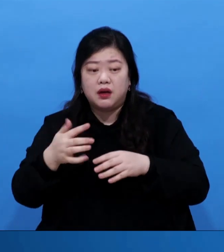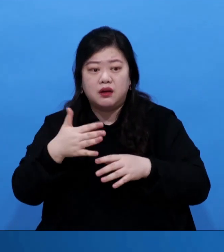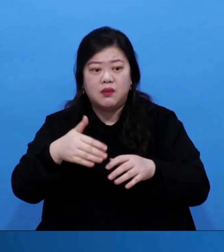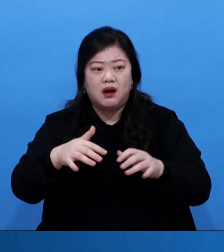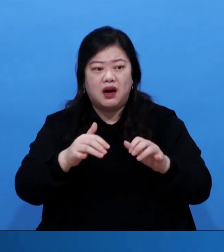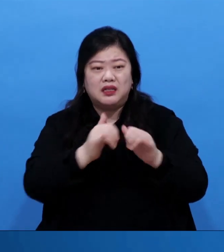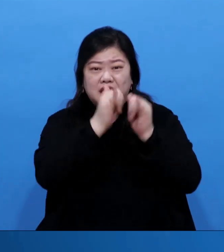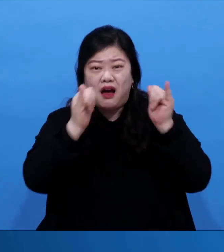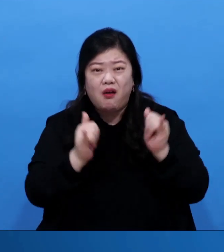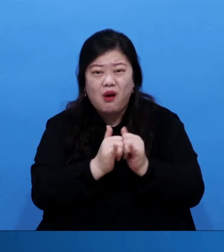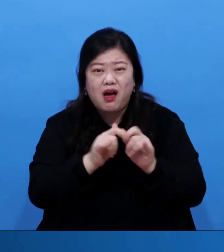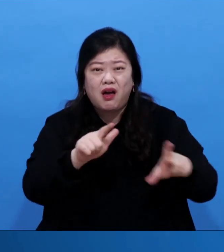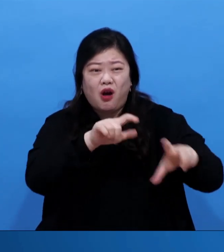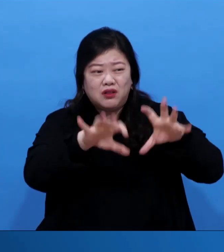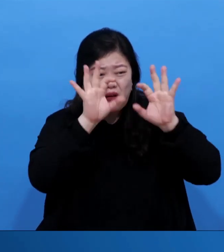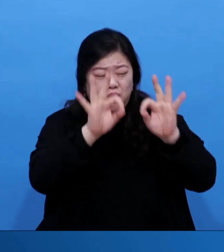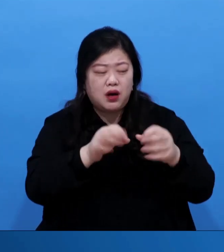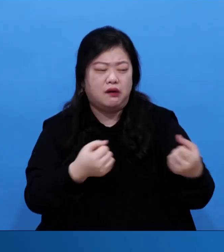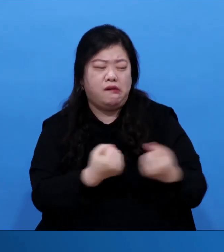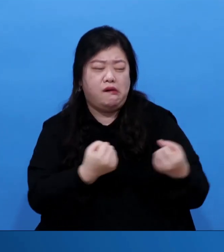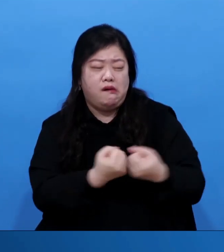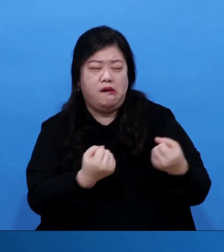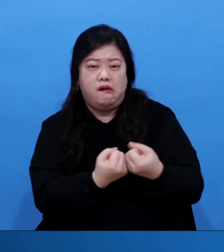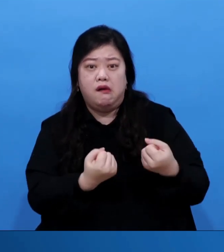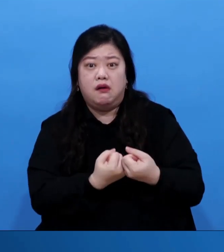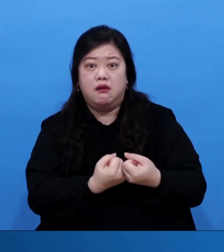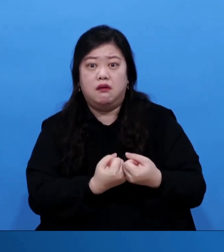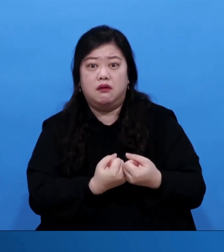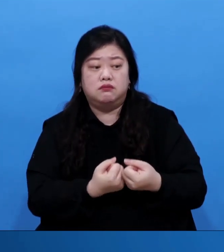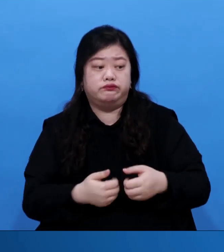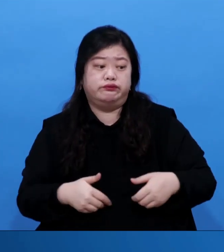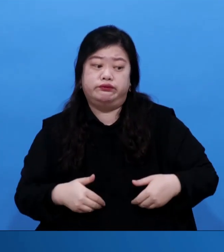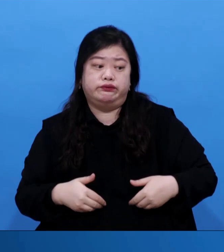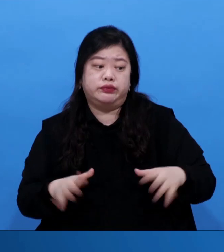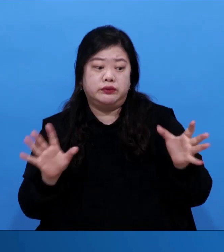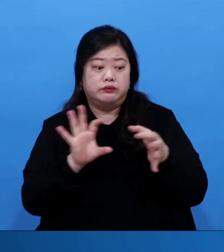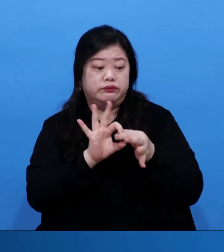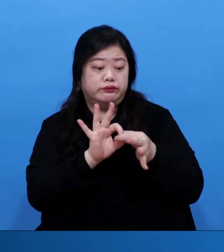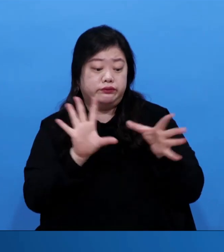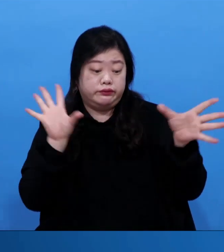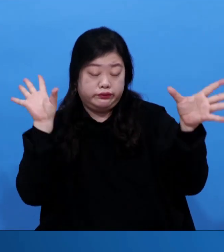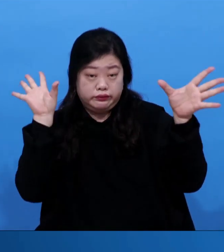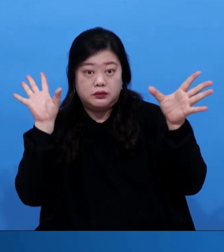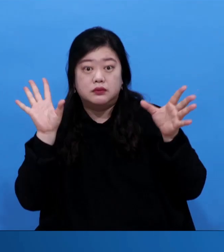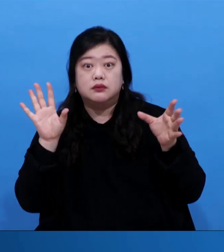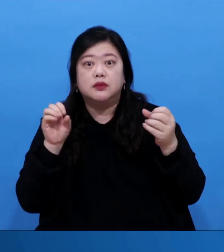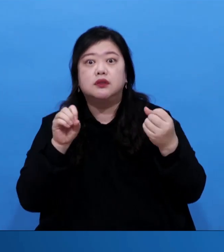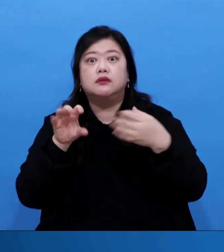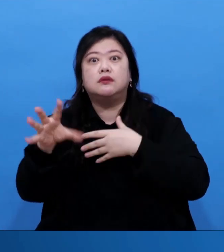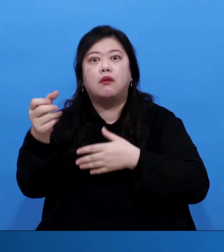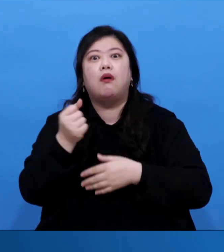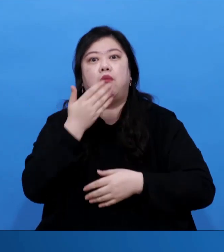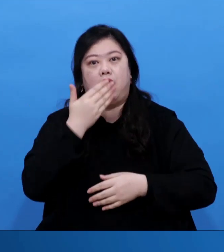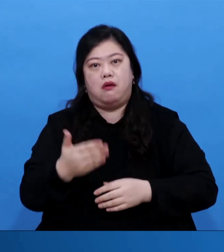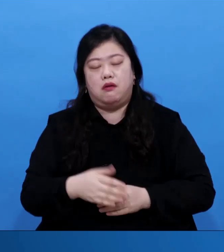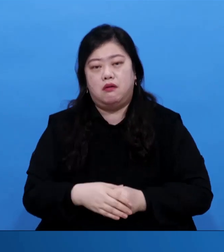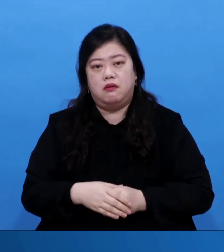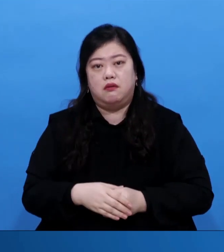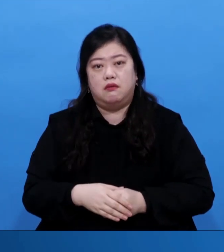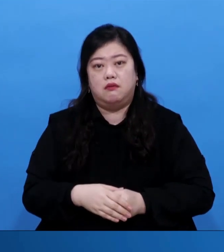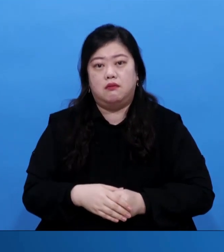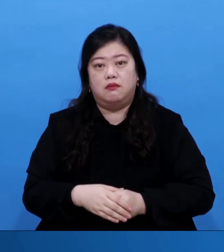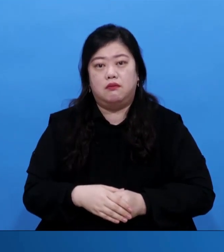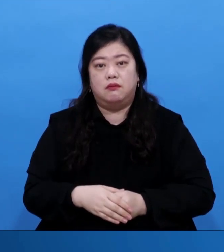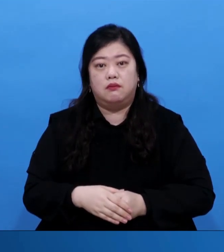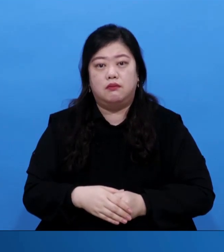메시지입니다. And that was this week's message. 특히 우리 노인들이 모이는데 하나님이 이 메시지를 주신 겁니다. Especially God is giving us this message in this meeting of the hearing